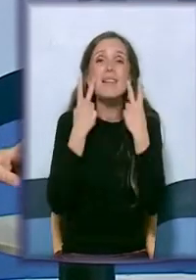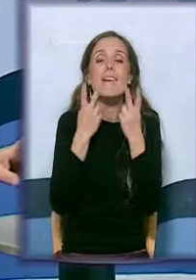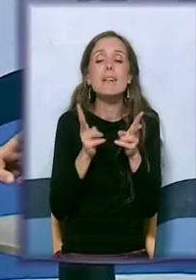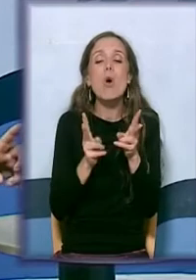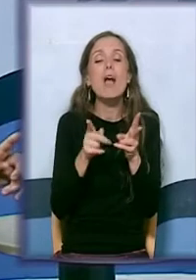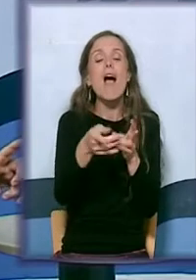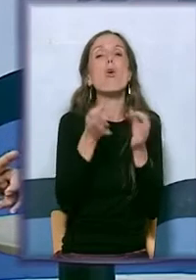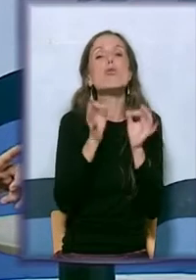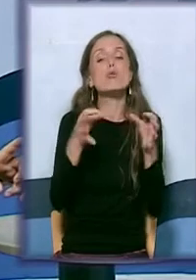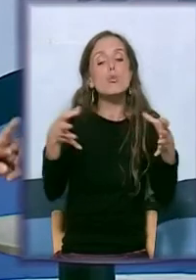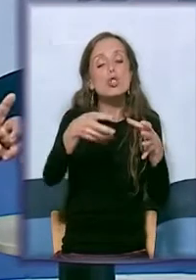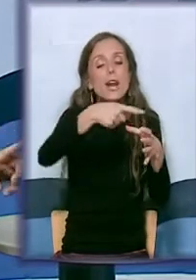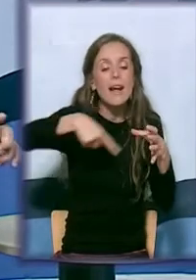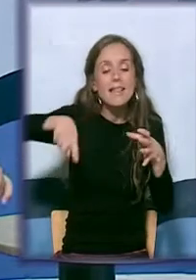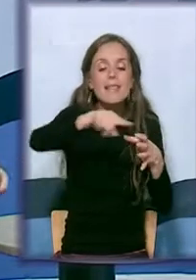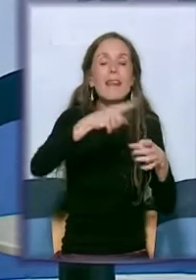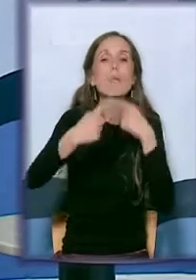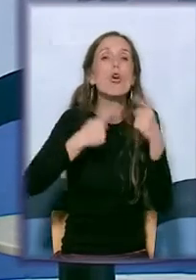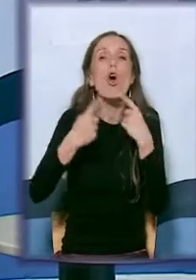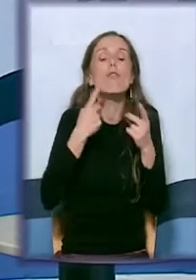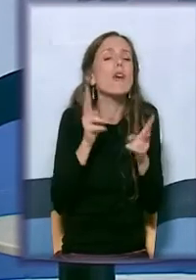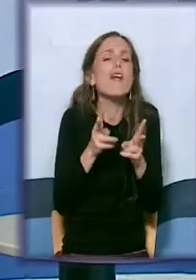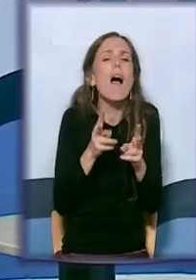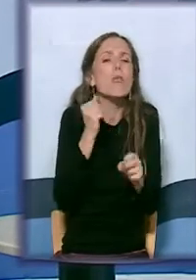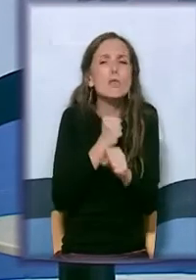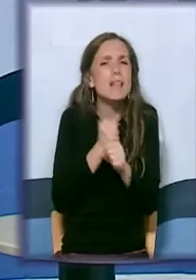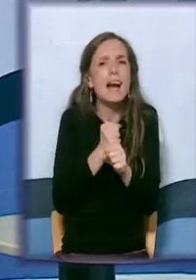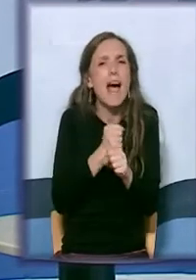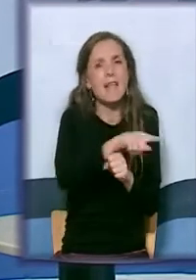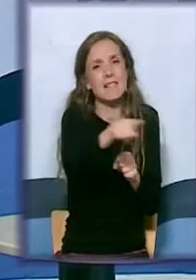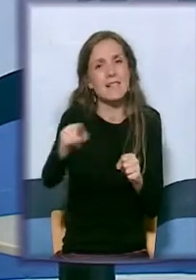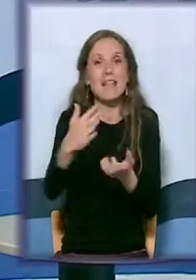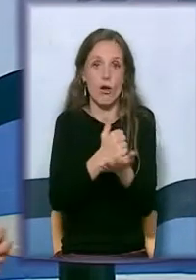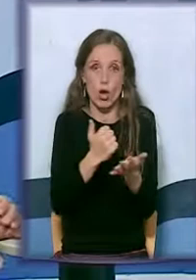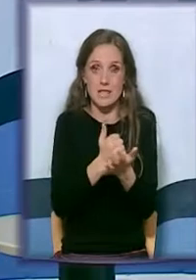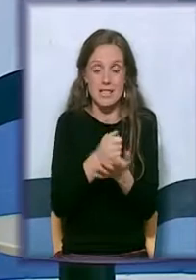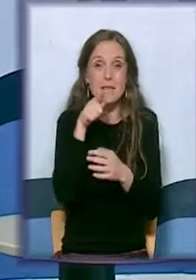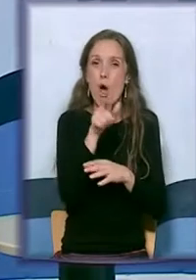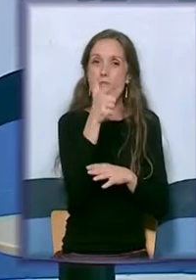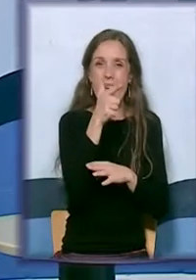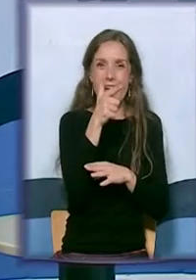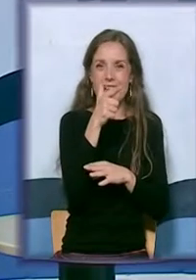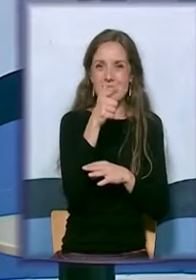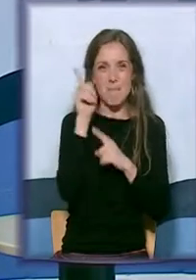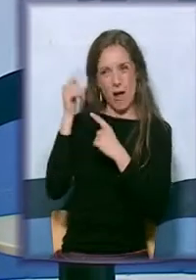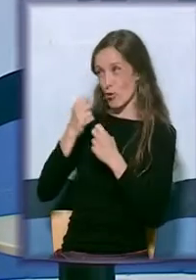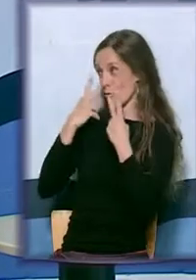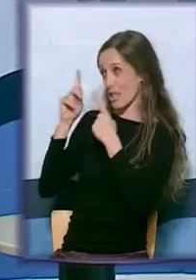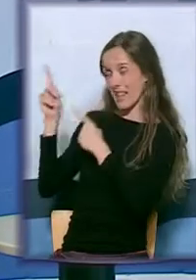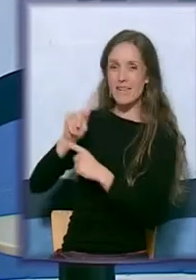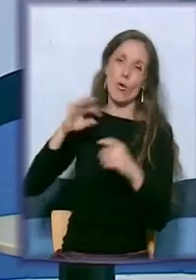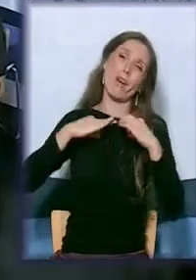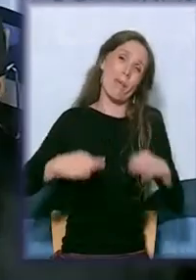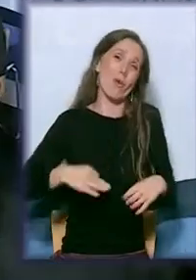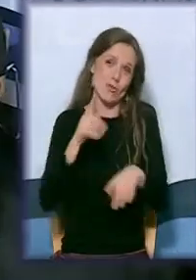tim govori o tome kako se radi sa korisnicima. Ovaj snimak nije nastao kamerom profesionalno, već mojom